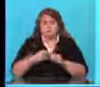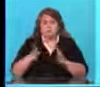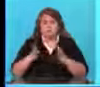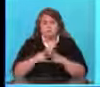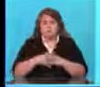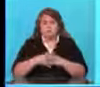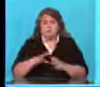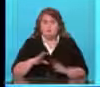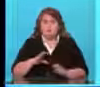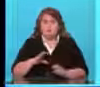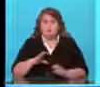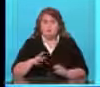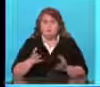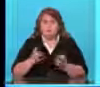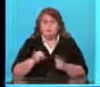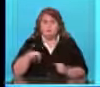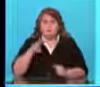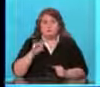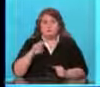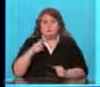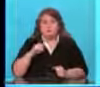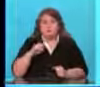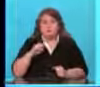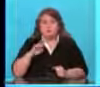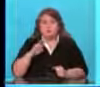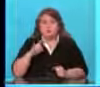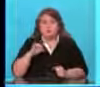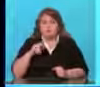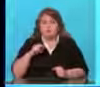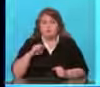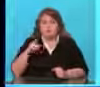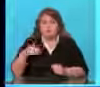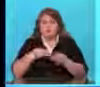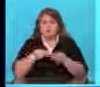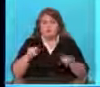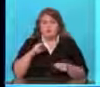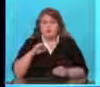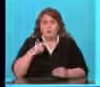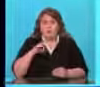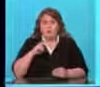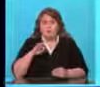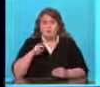скрещивание и взять дигетерозиготу. При этом расщепление по генотипу будет